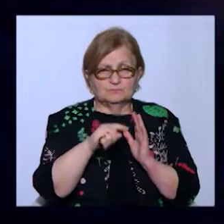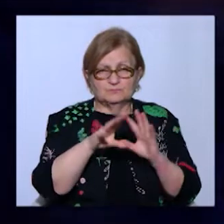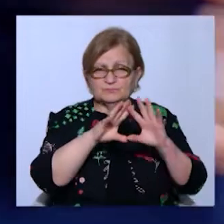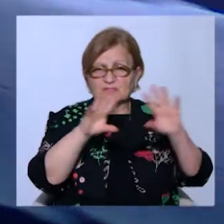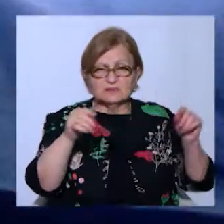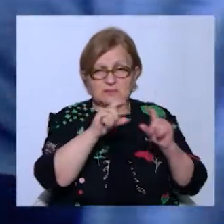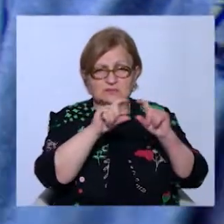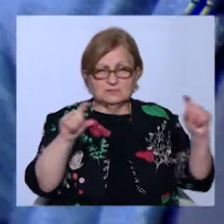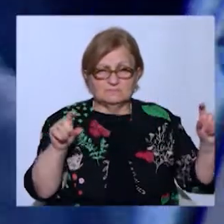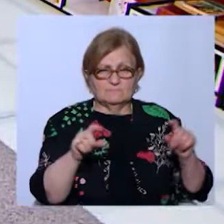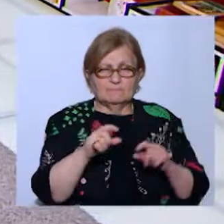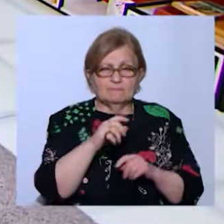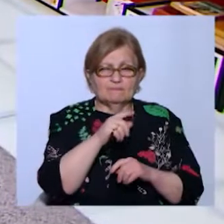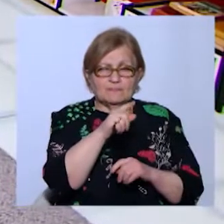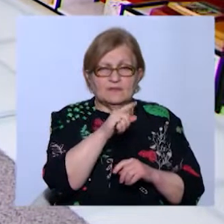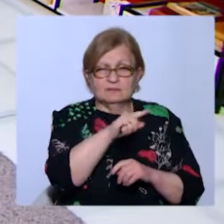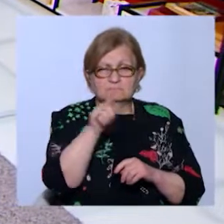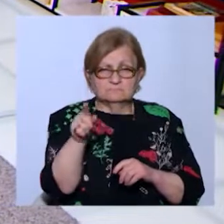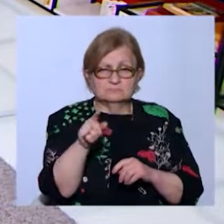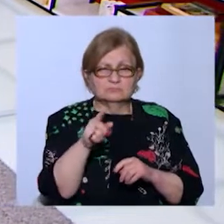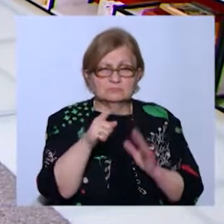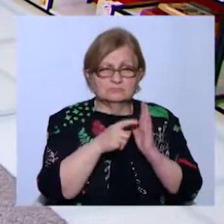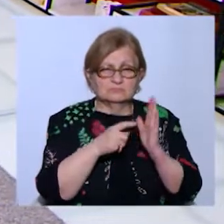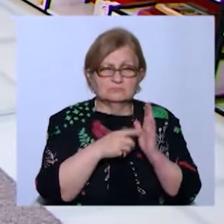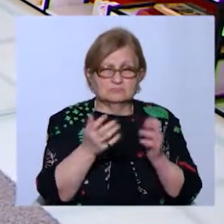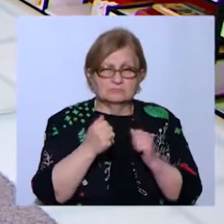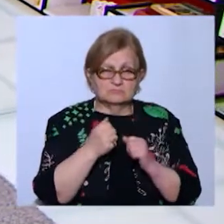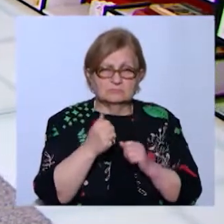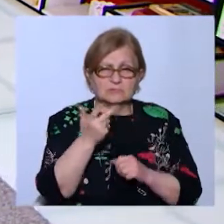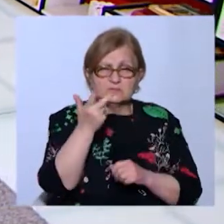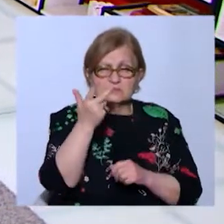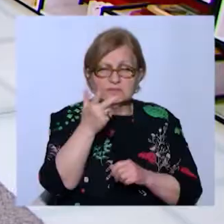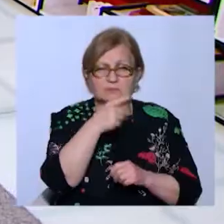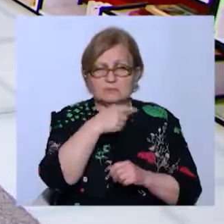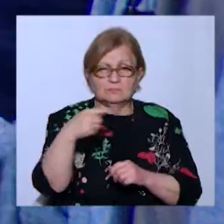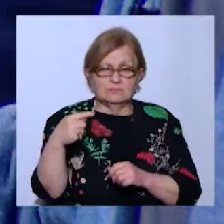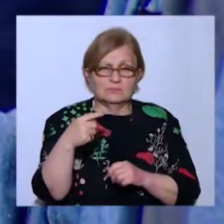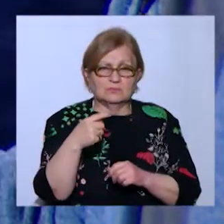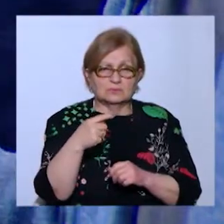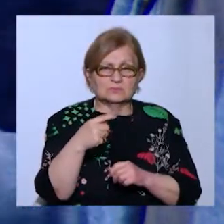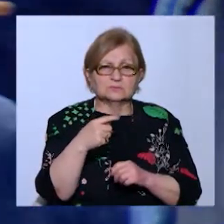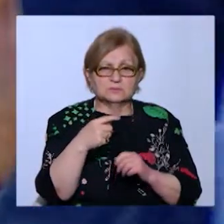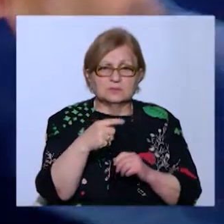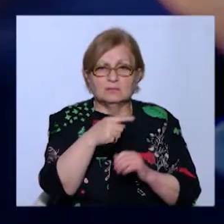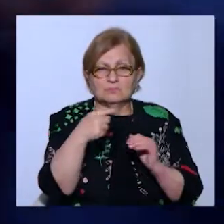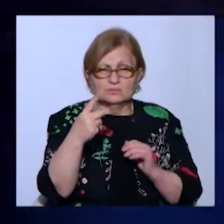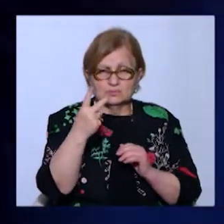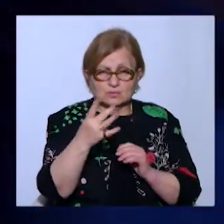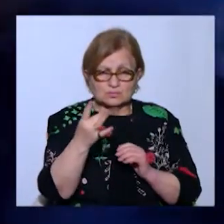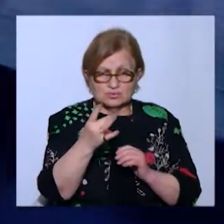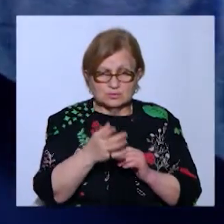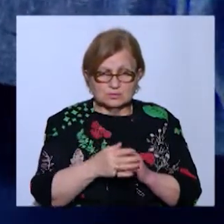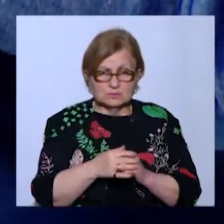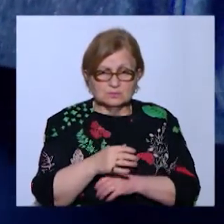მთლიანი განტოლება. 3 ხარისხად 2x რომ 2 ხარისხად 2x-ზე გავყოთ მიიღება 3 მეორედი ხარისხად 2x მინუს 2ჯერ